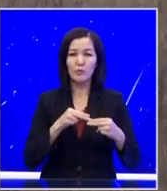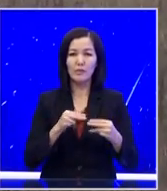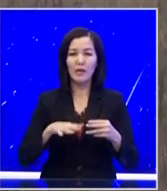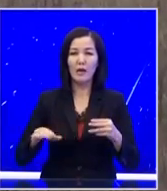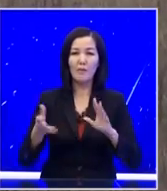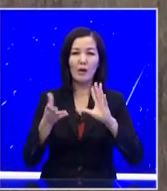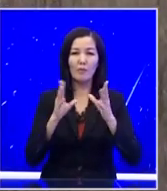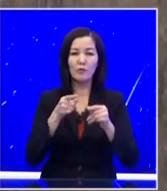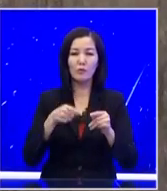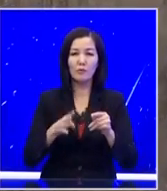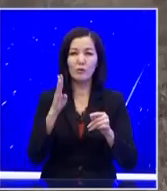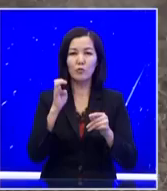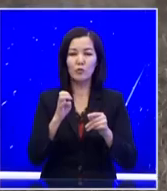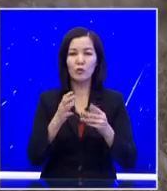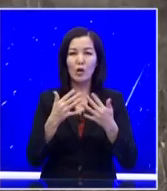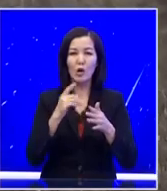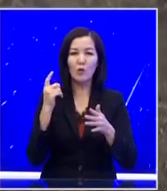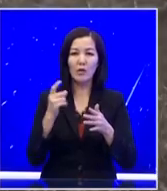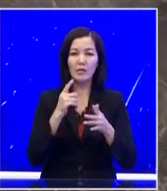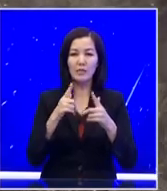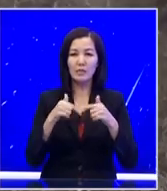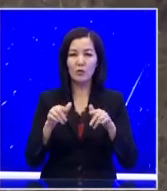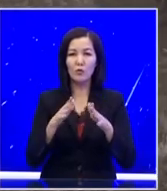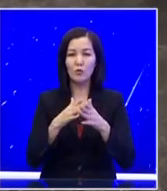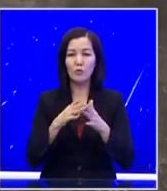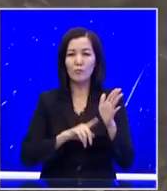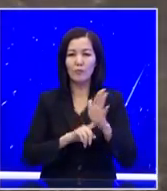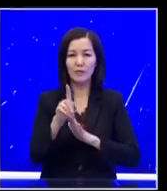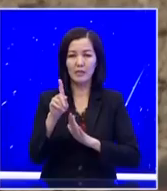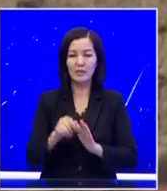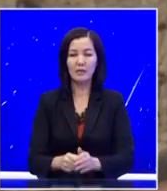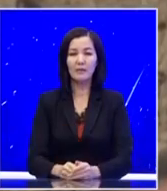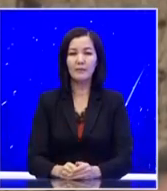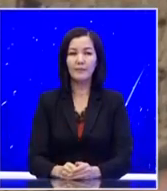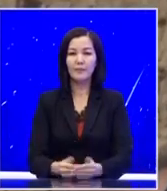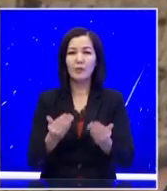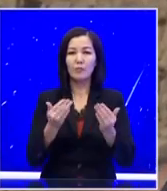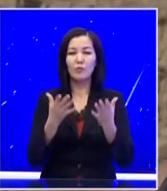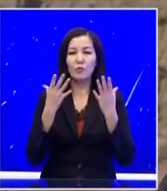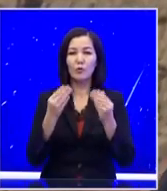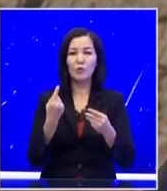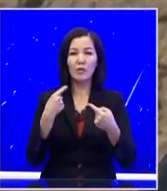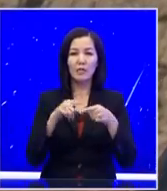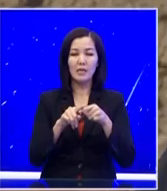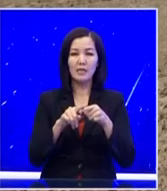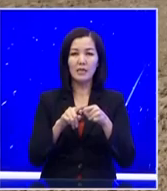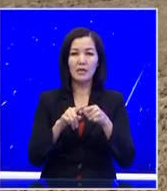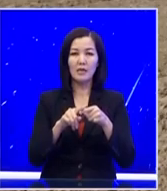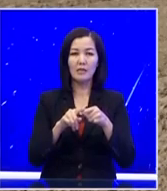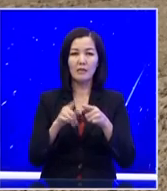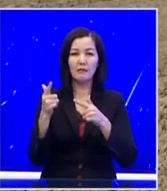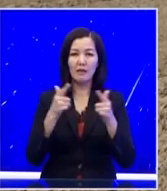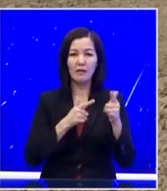аймақ бойынша 1400-ге жуық шаруашылық құрылымдары кірісіп кеткен. Бүгінгі күні техникалардың